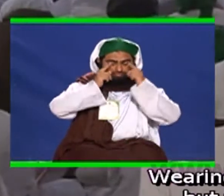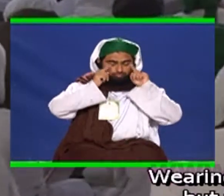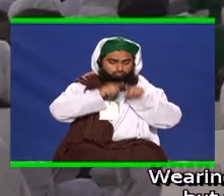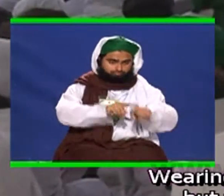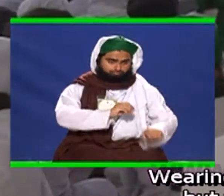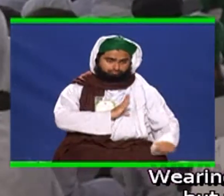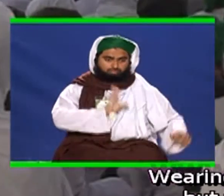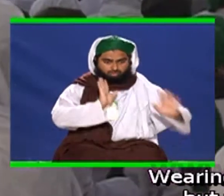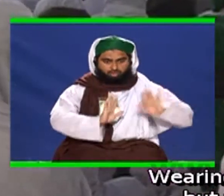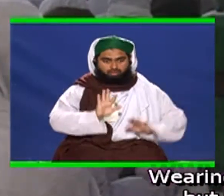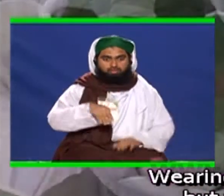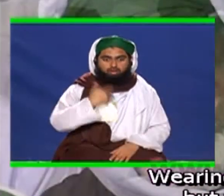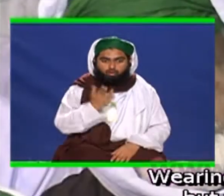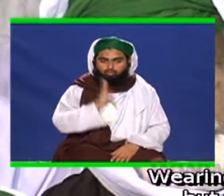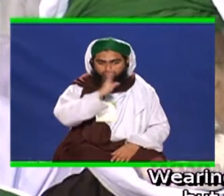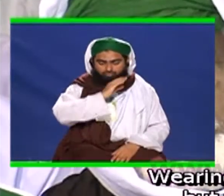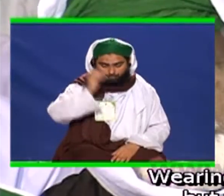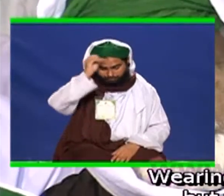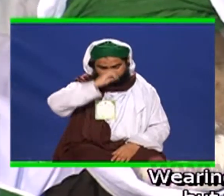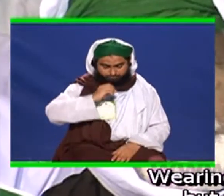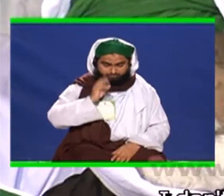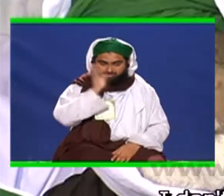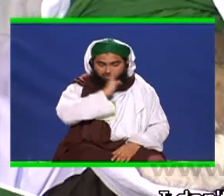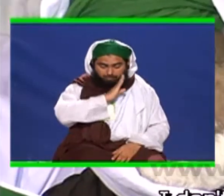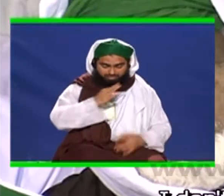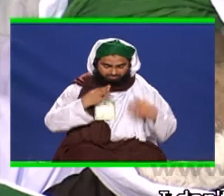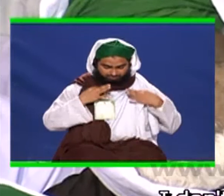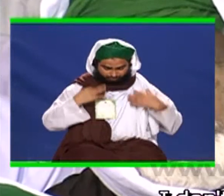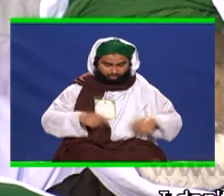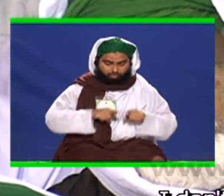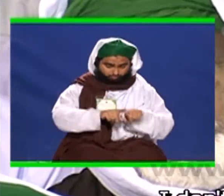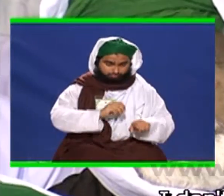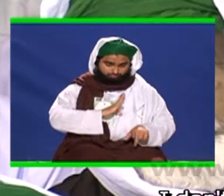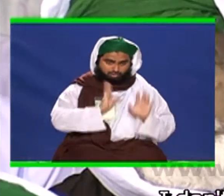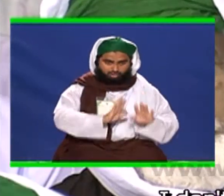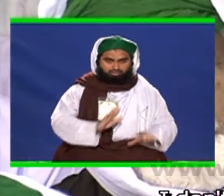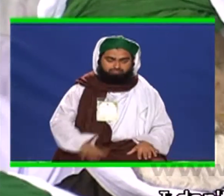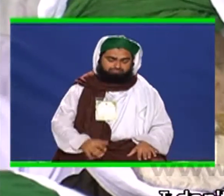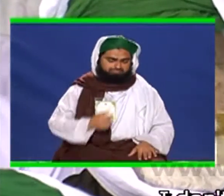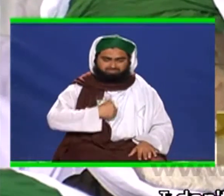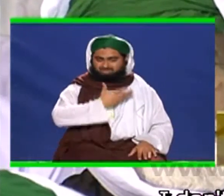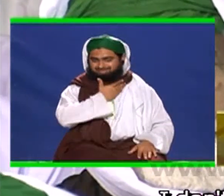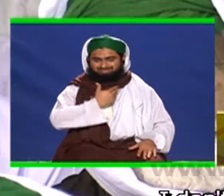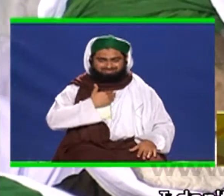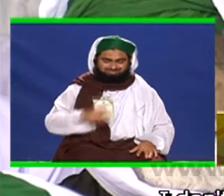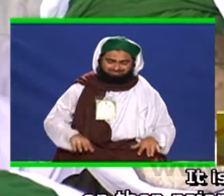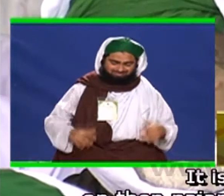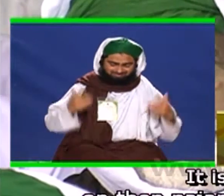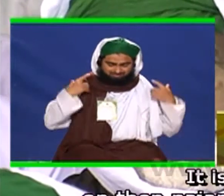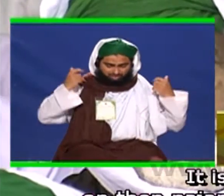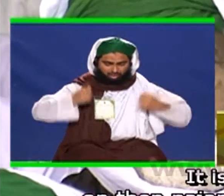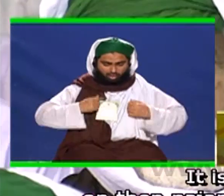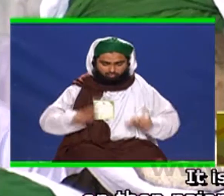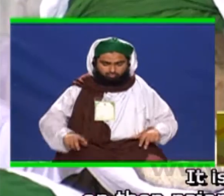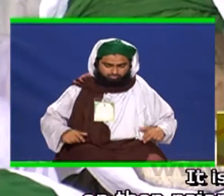सब्ज लिबास भी पहनना साबित है सरकार पे, मगर सही बात है कि मेरी तो हिम्मत नहीं होती कि सब्ज लिबास पहनूं। जो